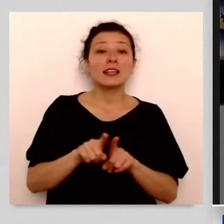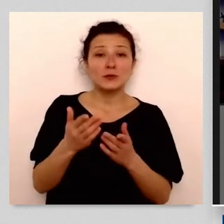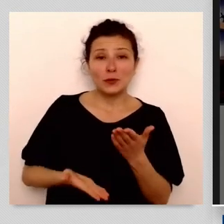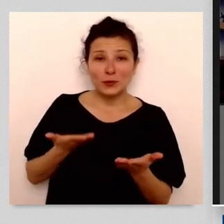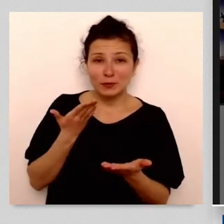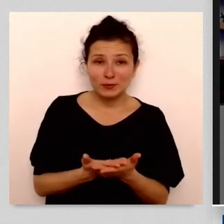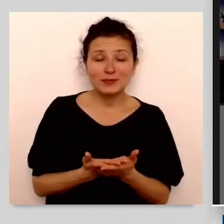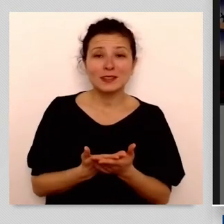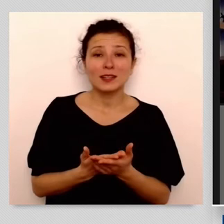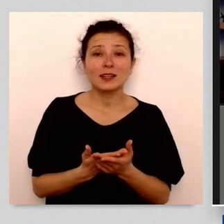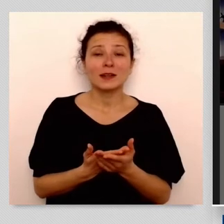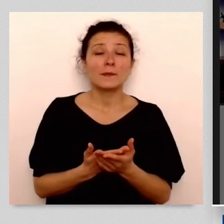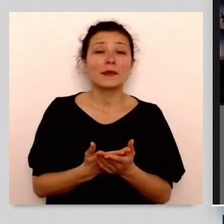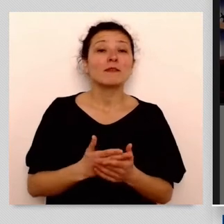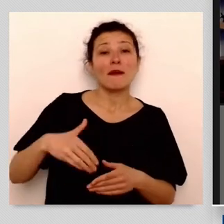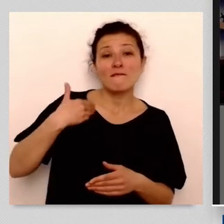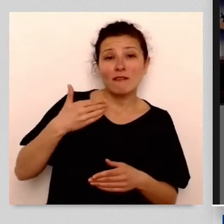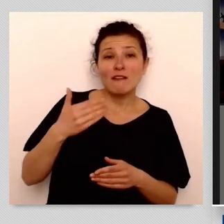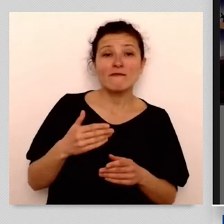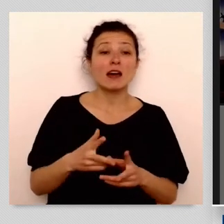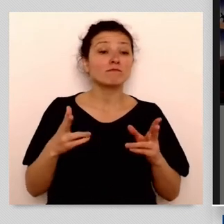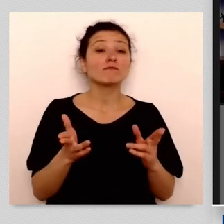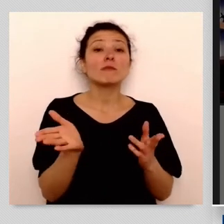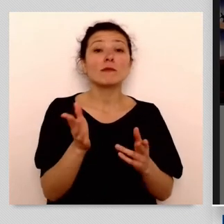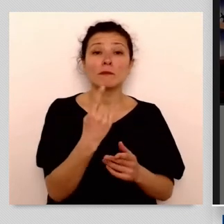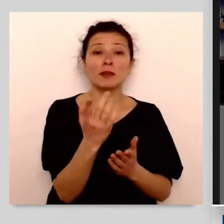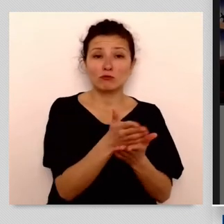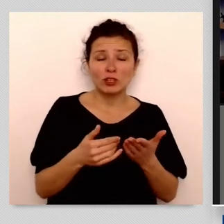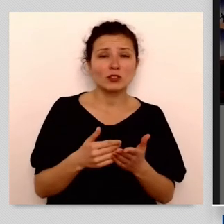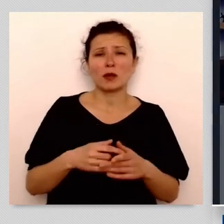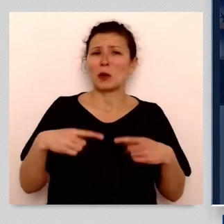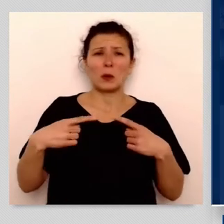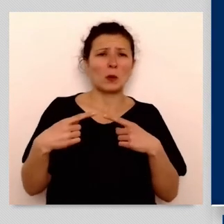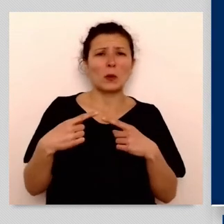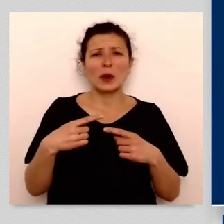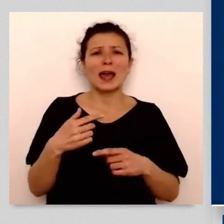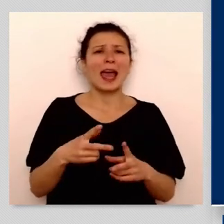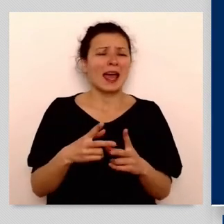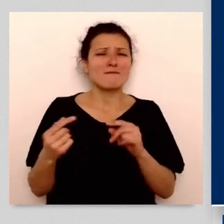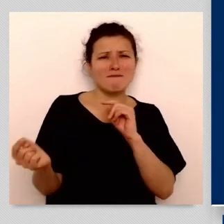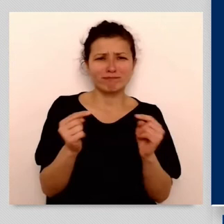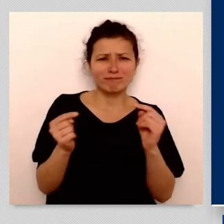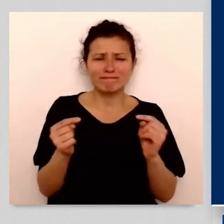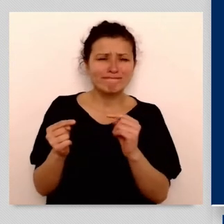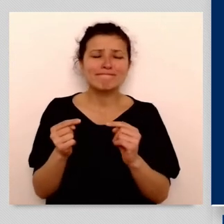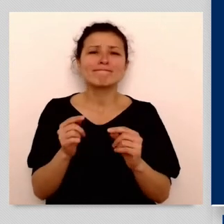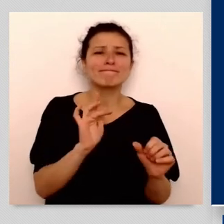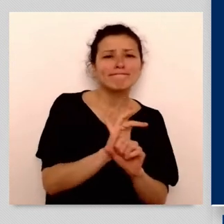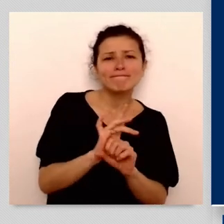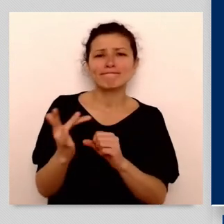w wypowiedziach w tej pierwszej rundzie w miarę możliwości unikać polemizowania, dlatego że ta kolejność powoduje, że trudno